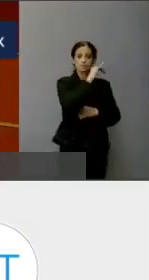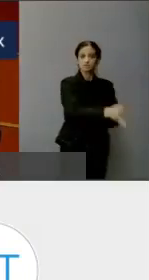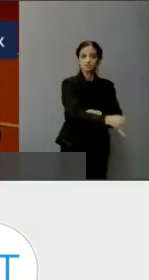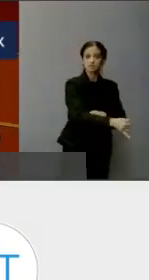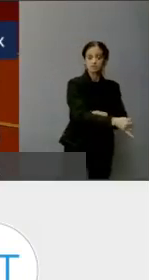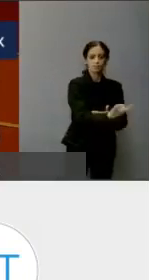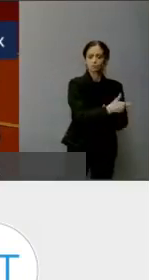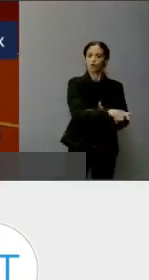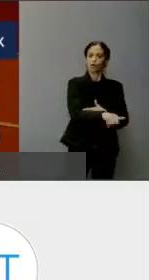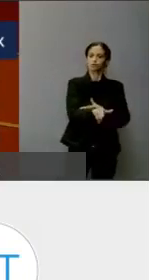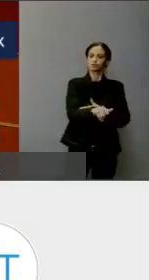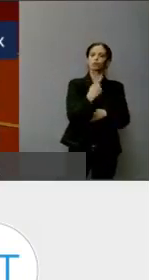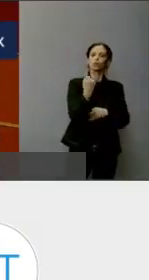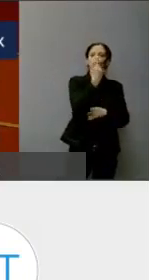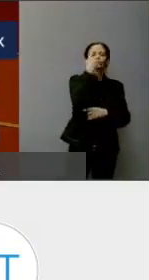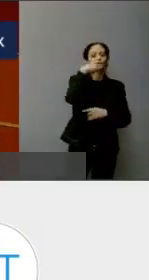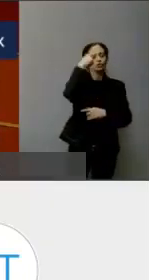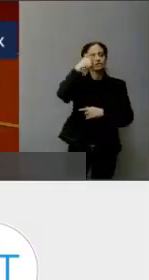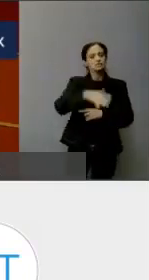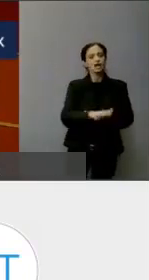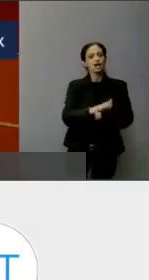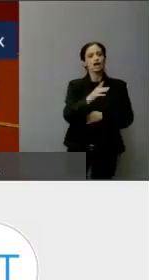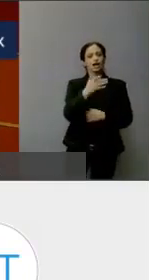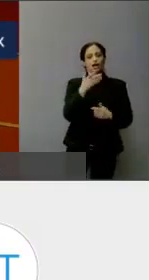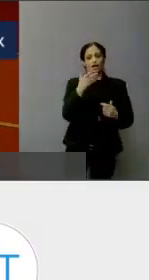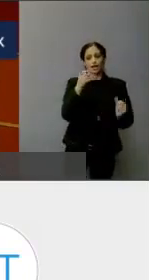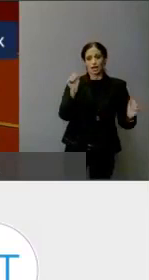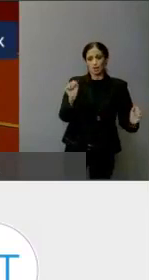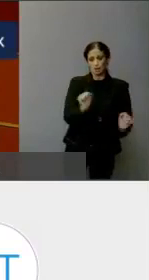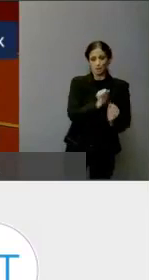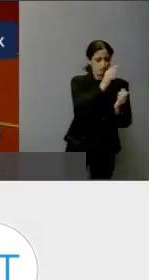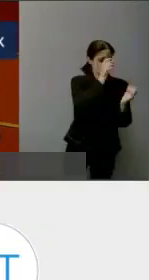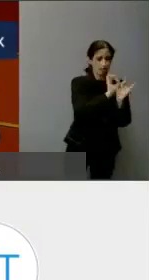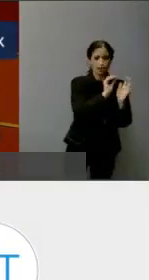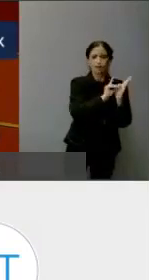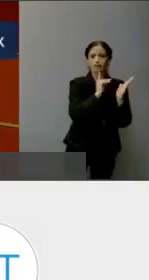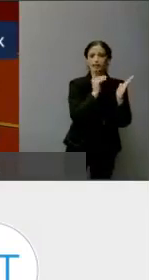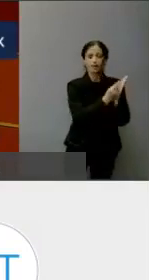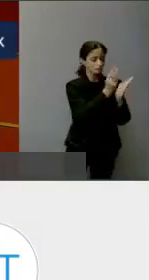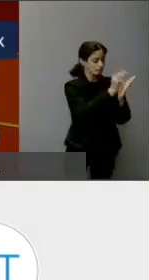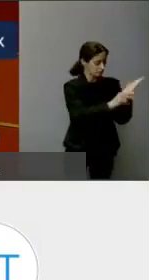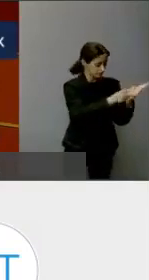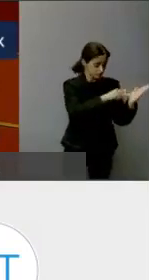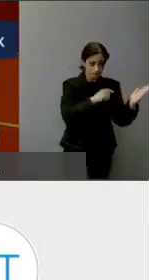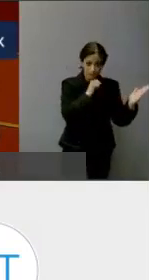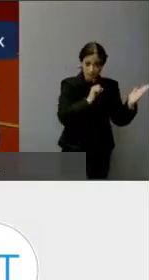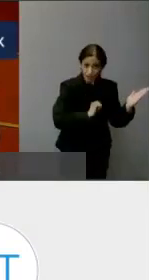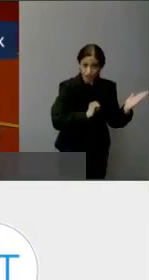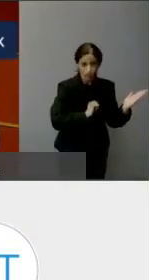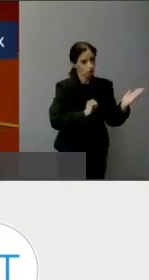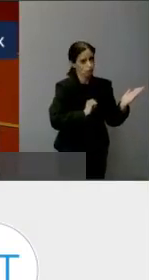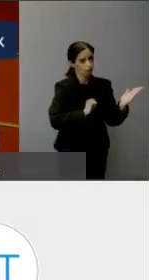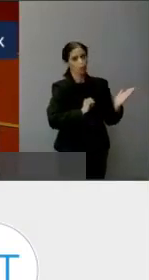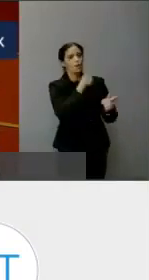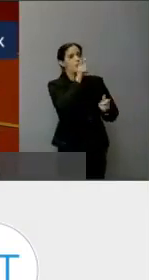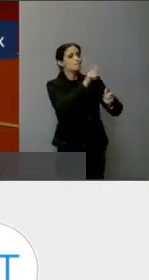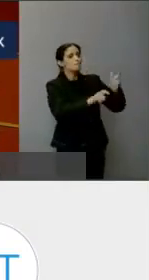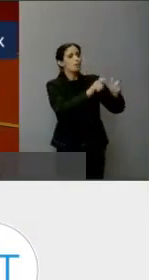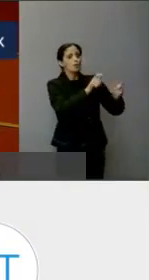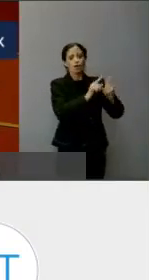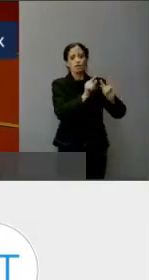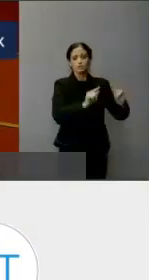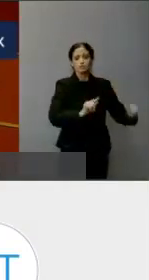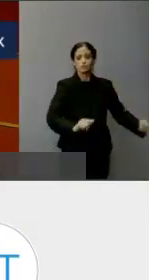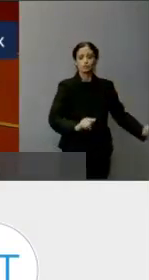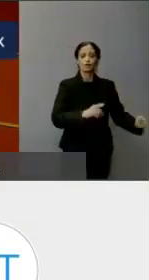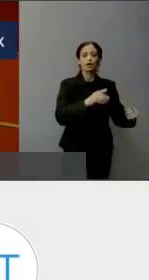l'unica cosa certa che non possiamo credere a quello che c'è scritto una delibera non possiamo credere che il problema dello spopolamento della decima o di